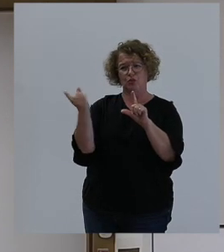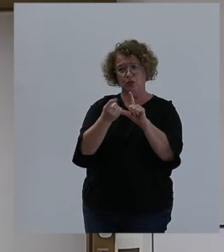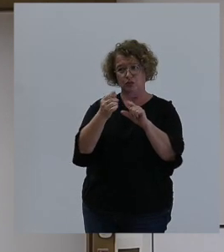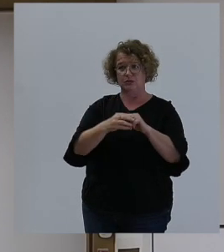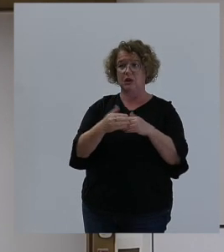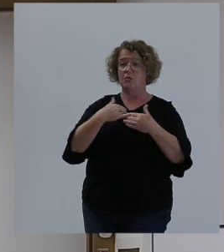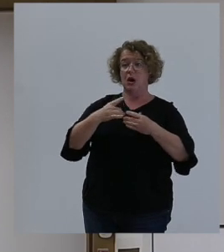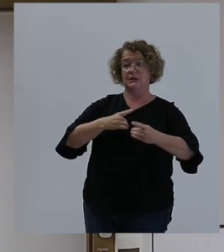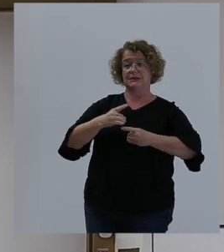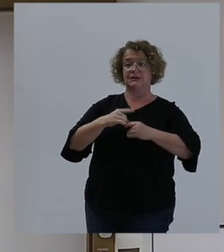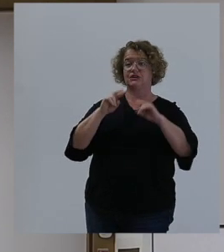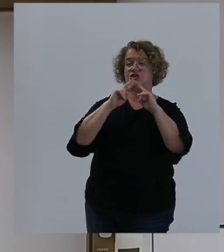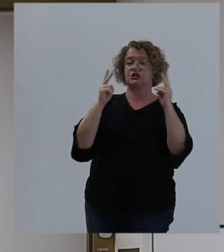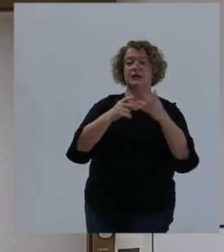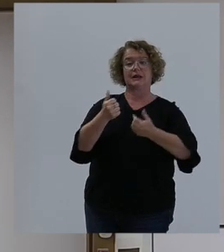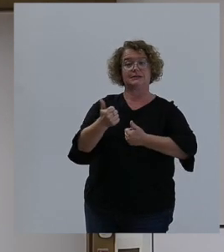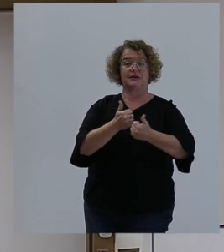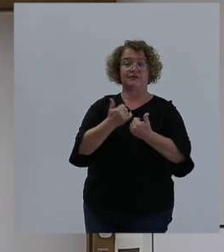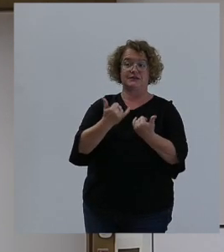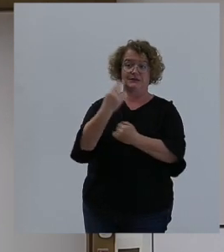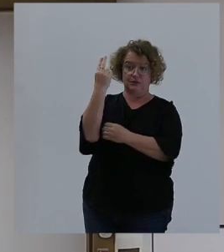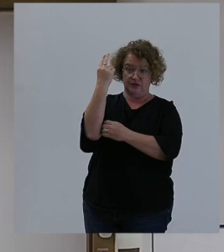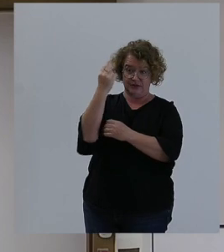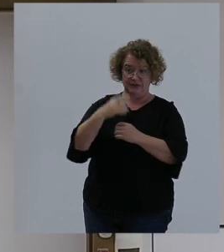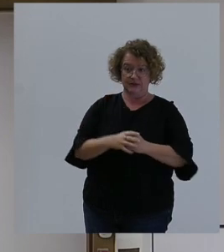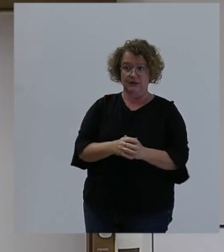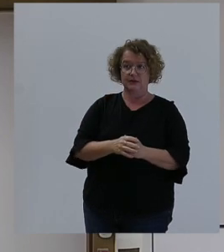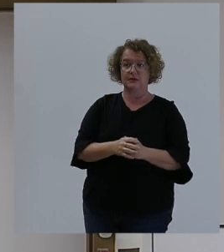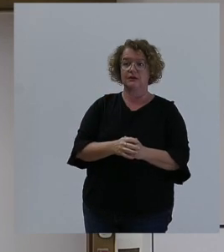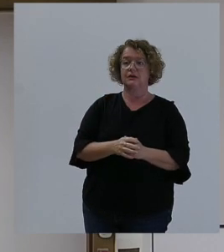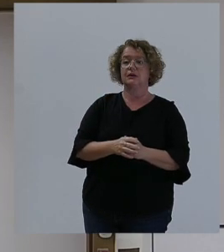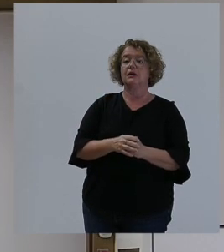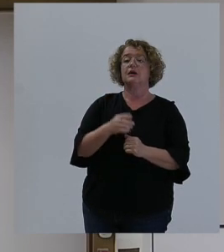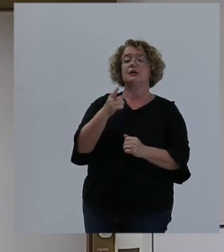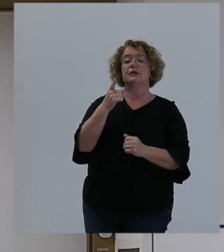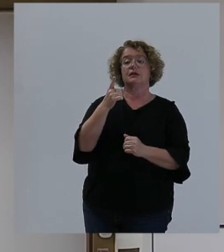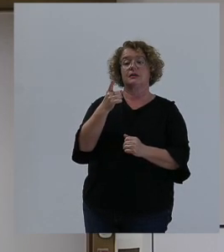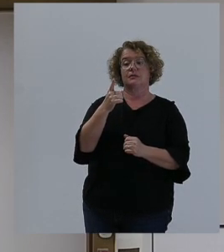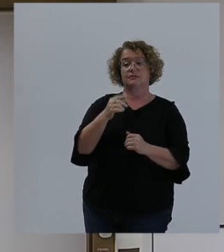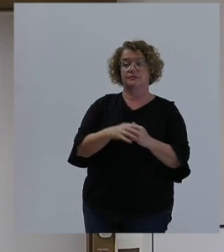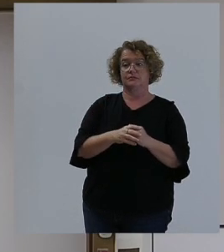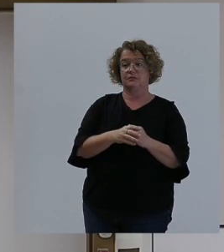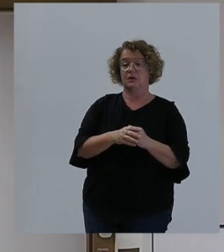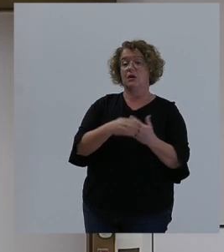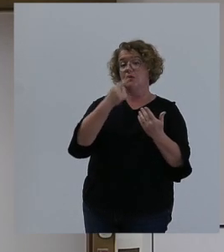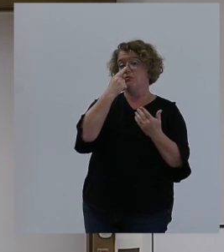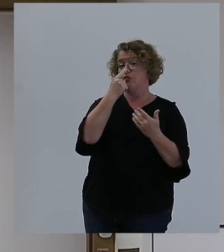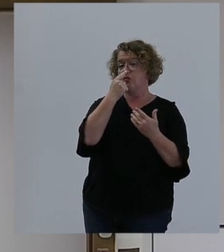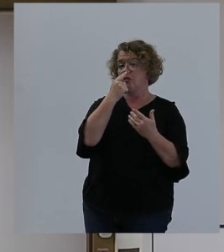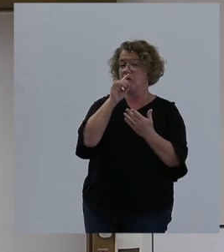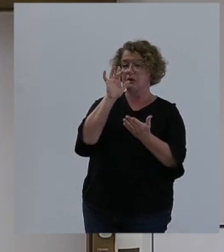Leroux, directrice générale des services de l'établissement. Ce qu'on peut voir, c'est pour faciliter